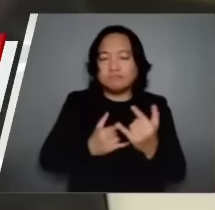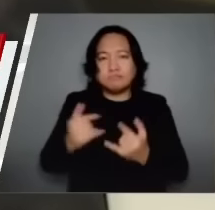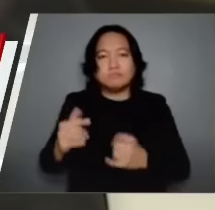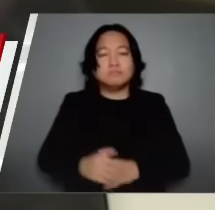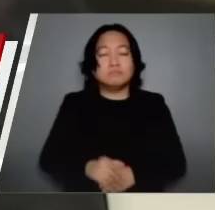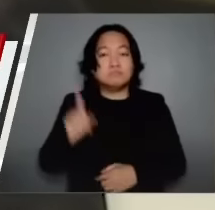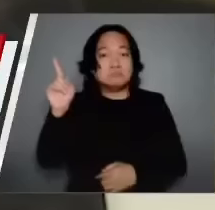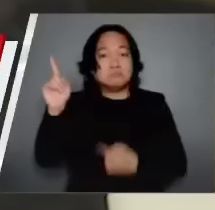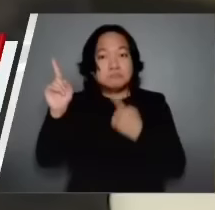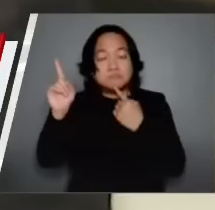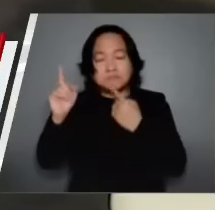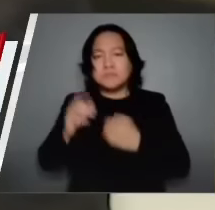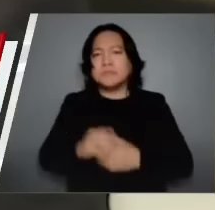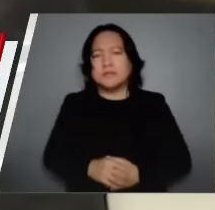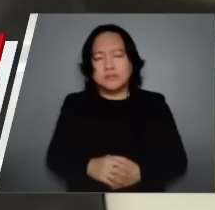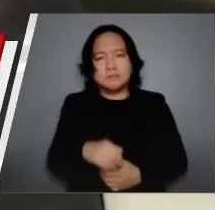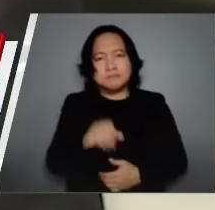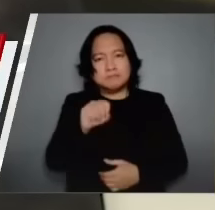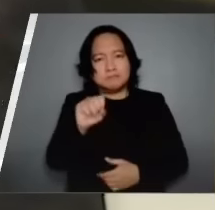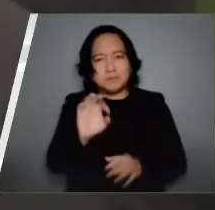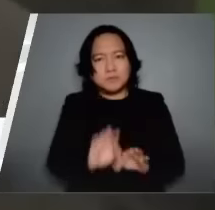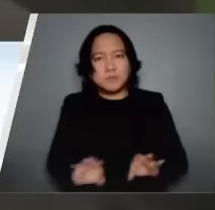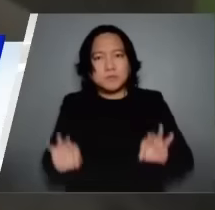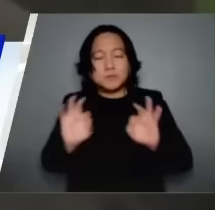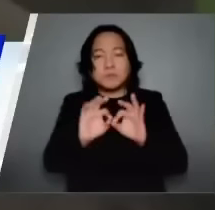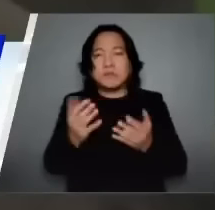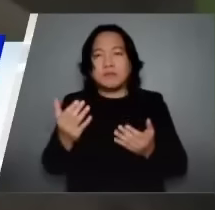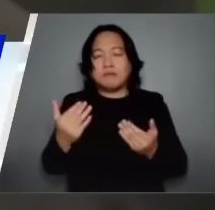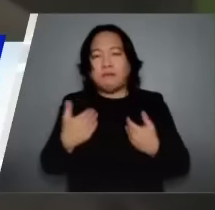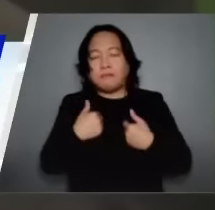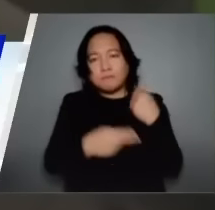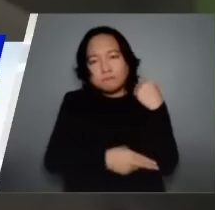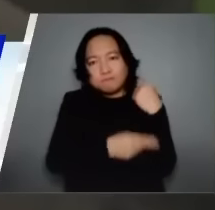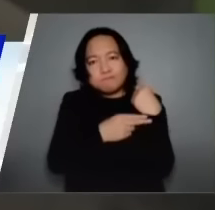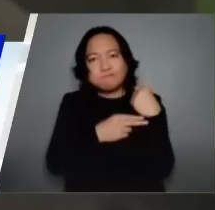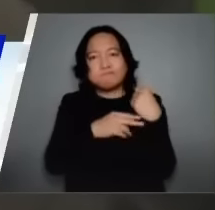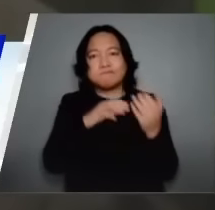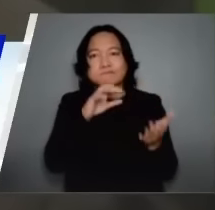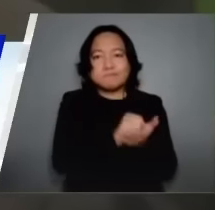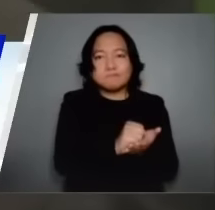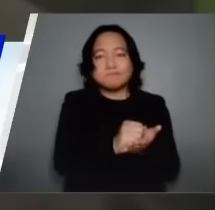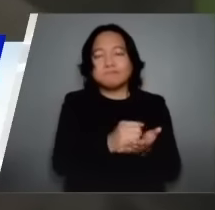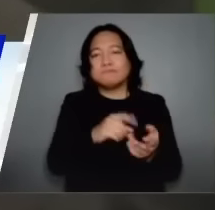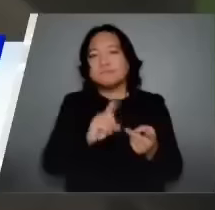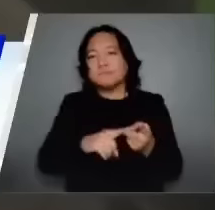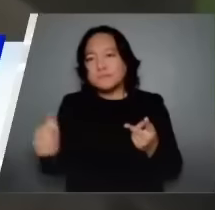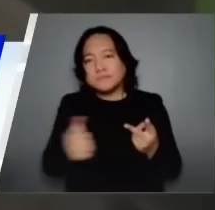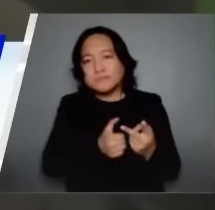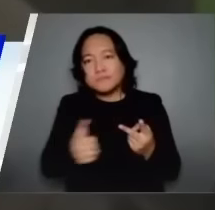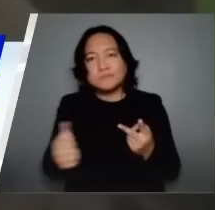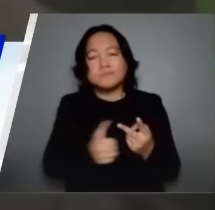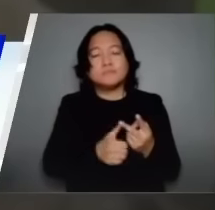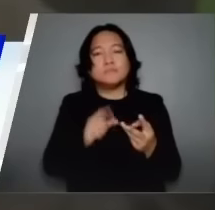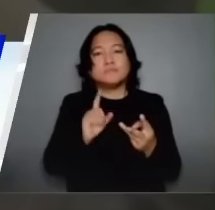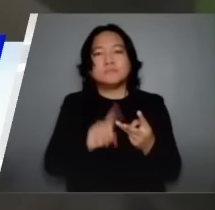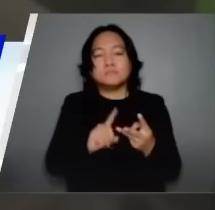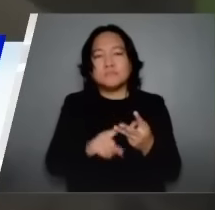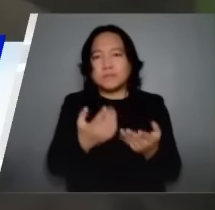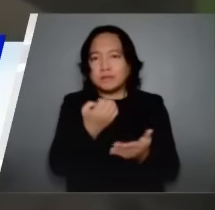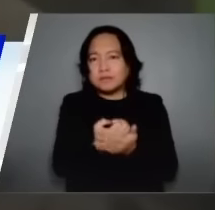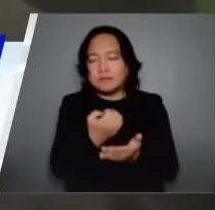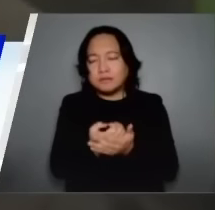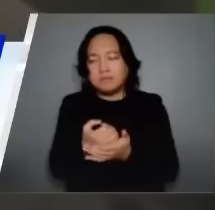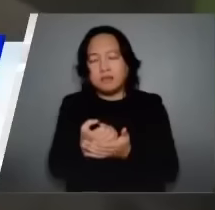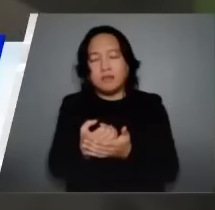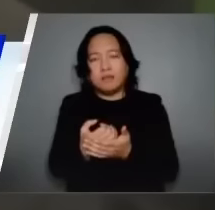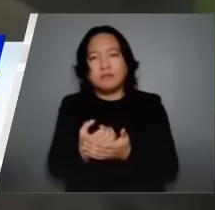ng mga sa accommodation, yung mga hotels, tapos yung transportasyon, tapos sa ekonomiya natin, siyempre